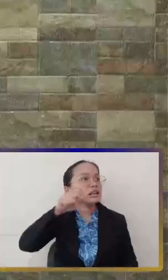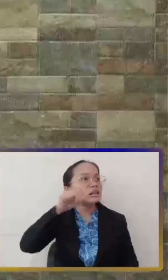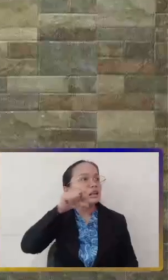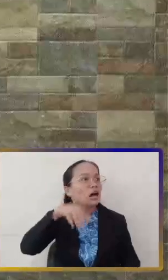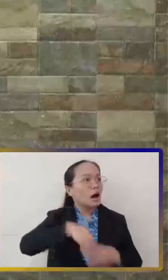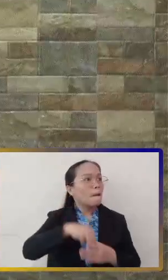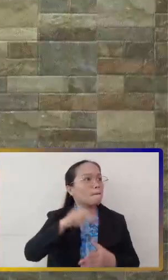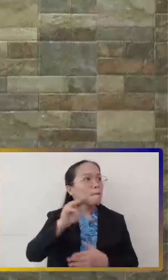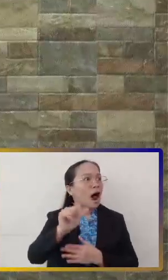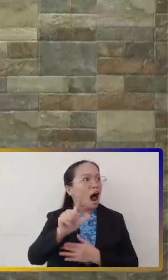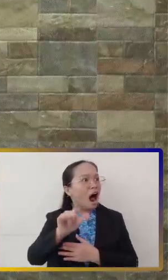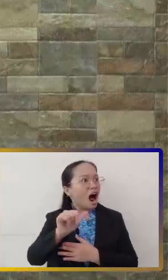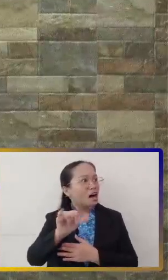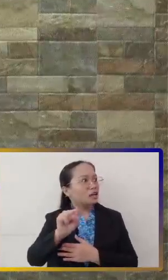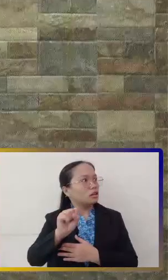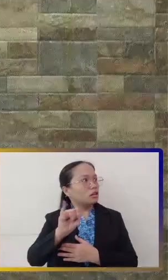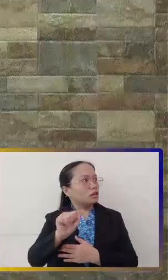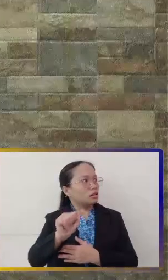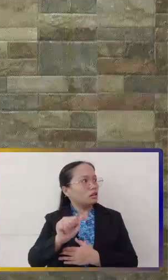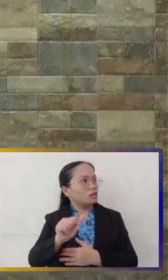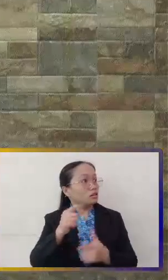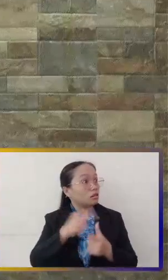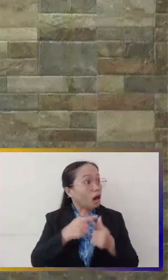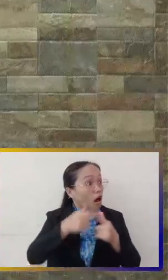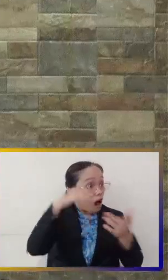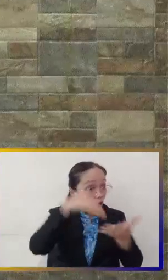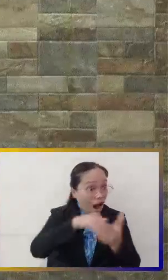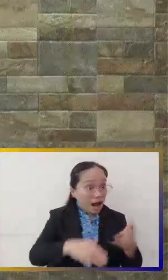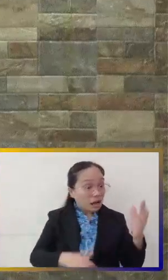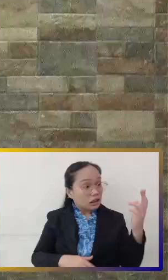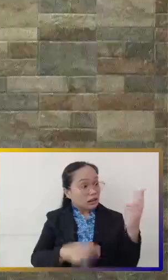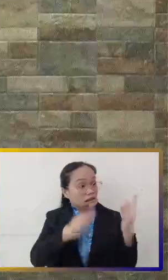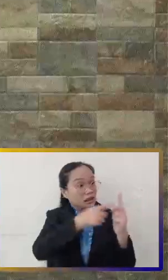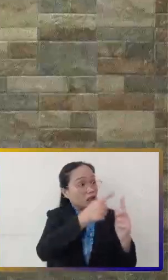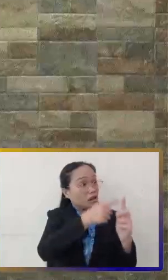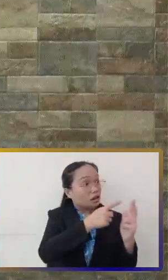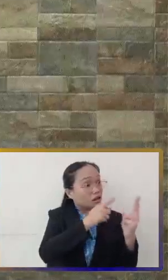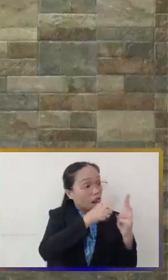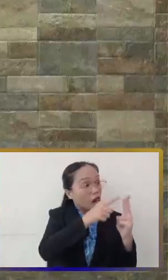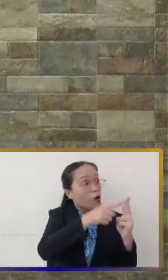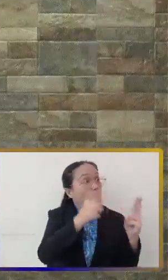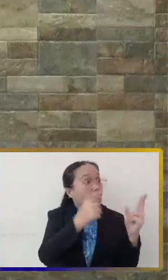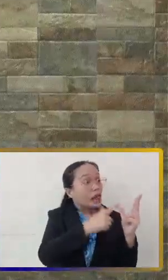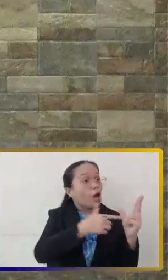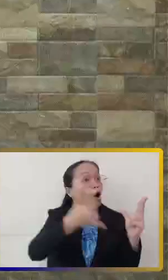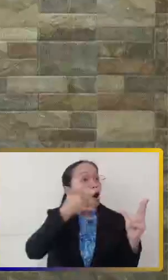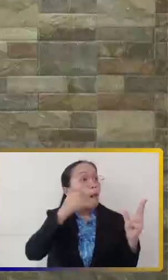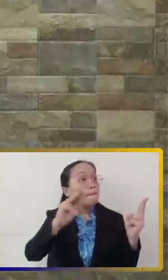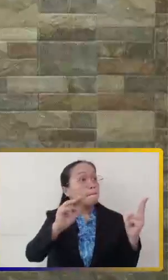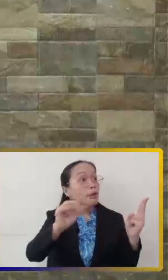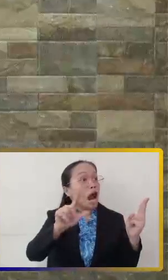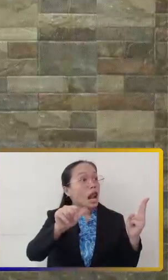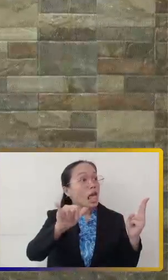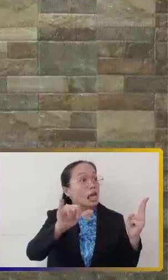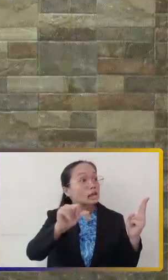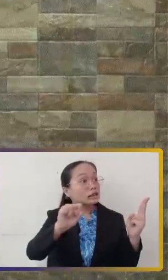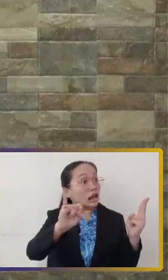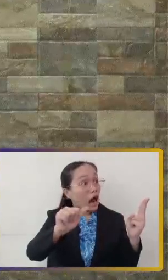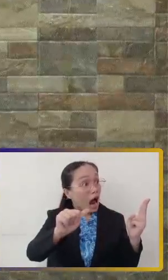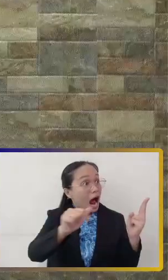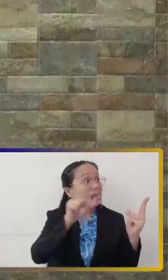Malaysia. So nakipag-virtual pa mga kapatid, tinawagan niya yung kapatid niya sa Malaysia para lamang masheran